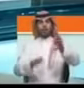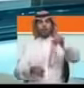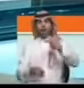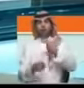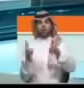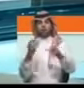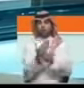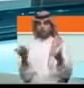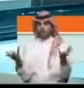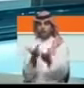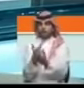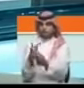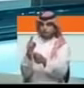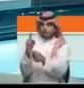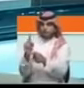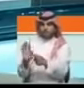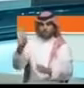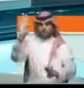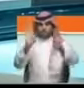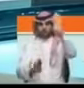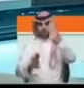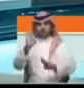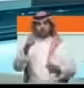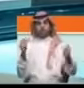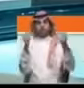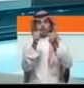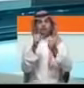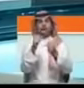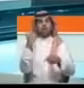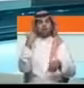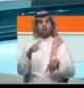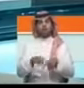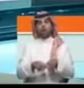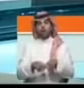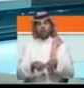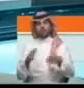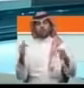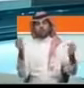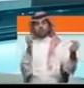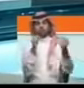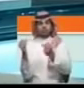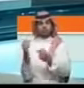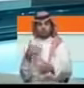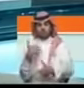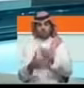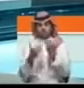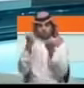بغالبية الثلثين يمهد لحل الخلاف مع اليونان التي سارع رئيس حكومتها إلى